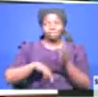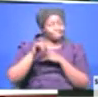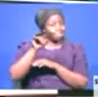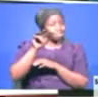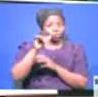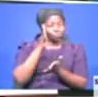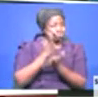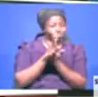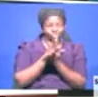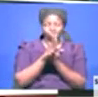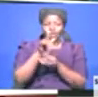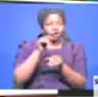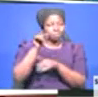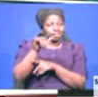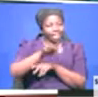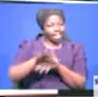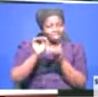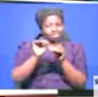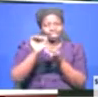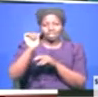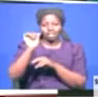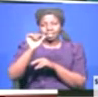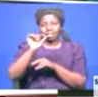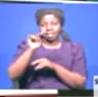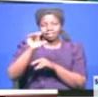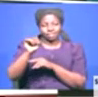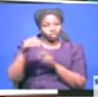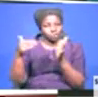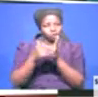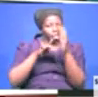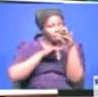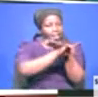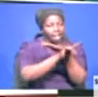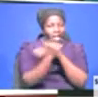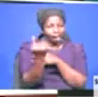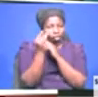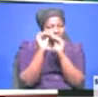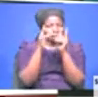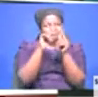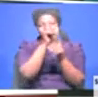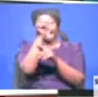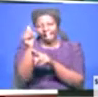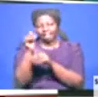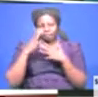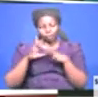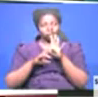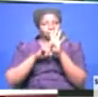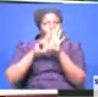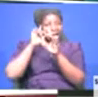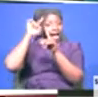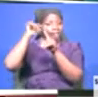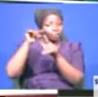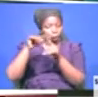wadi mteule Agnes Wambui aliyezuiwa kuingia ndani ya bunge hilo, ila pia waakilishi wa mrengo wa Azimio, huku wakazi wakiwaruhusu wale